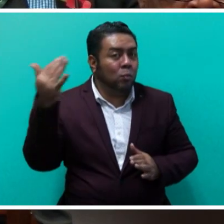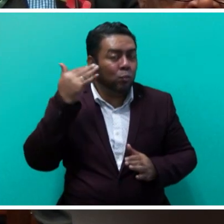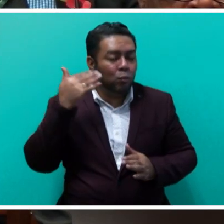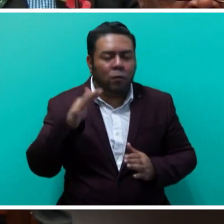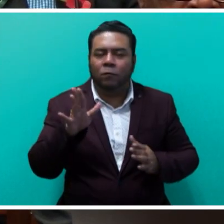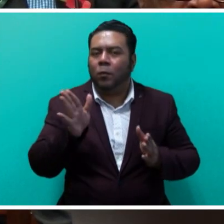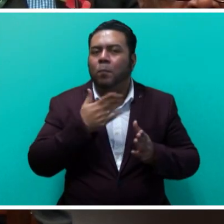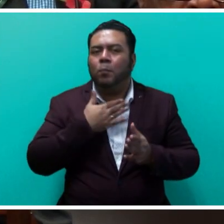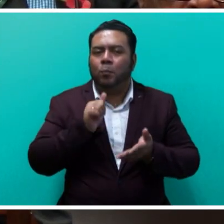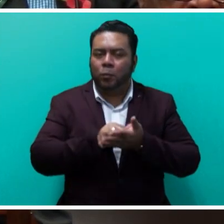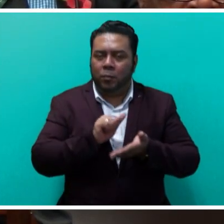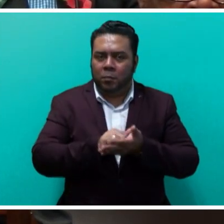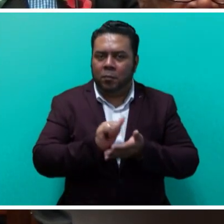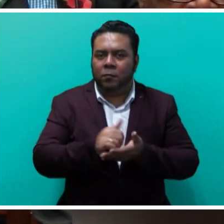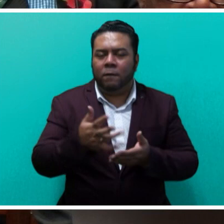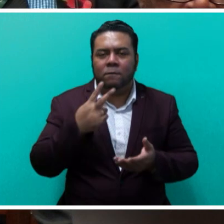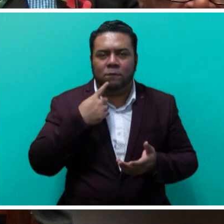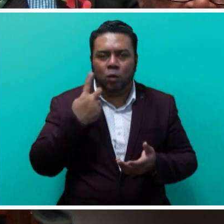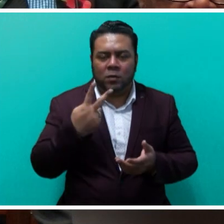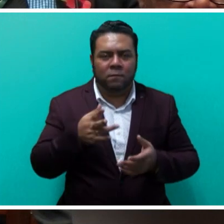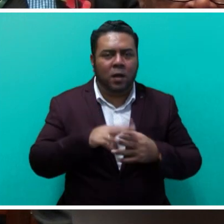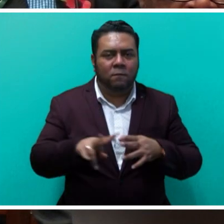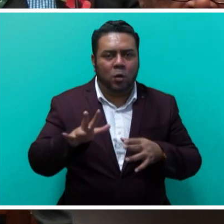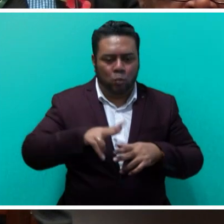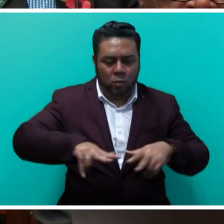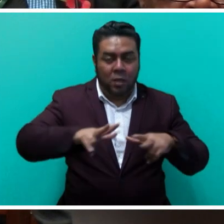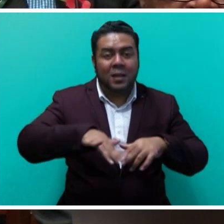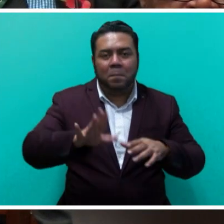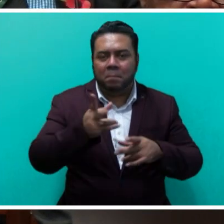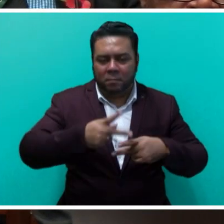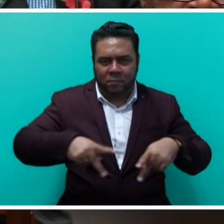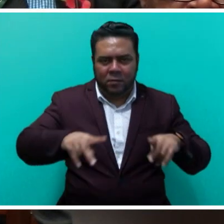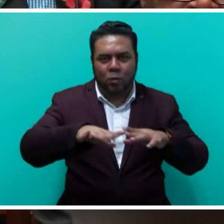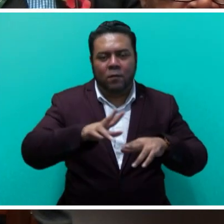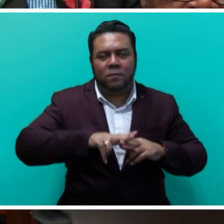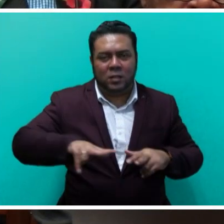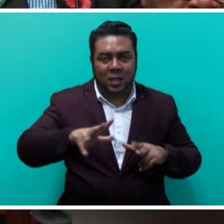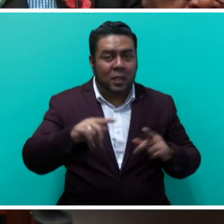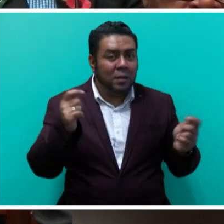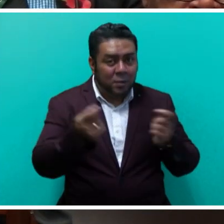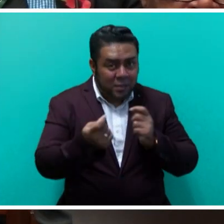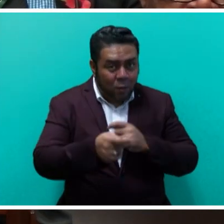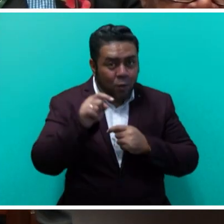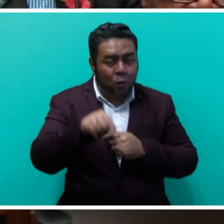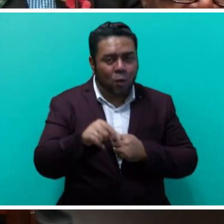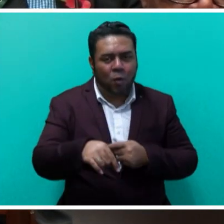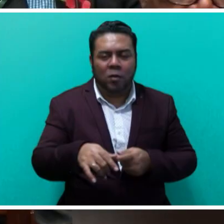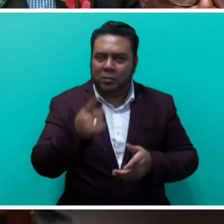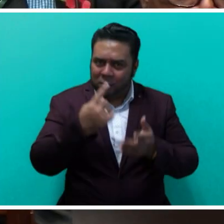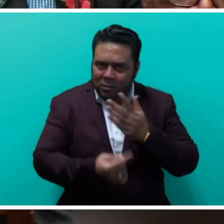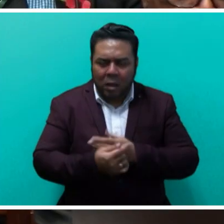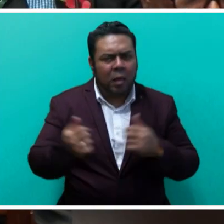vanua, en aso na nonda vanua e viti. Na visa ungo e vavuna lebu sar na